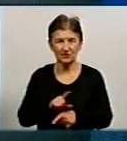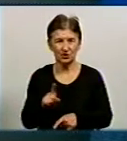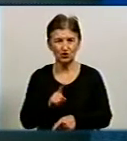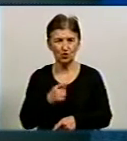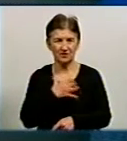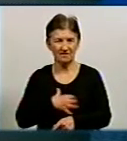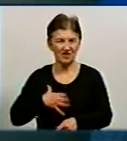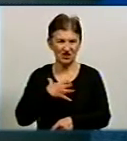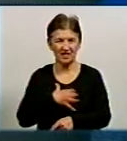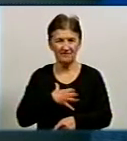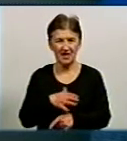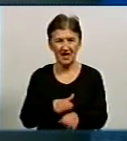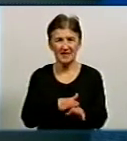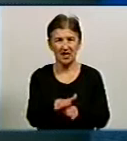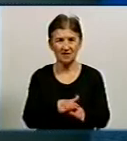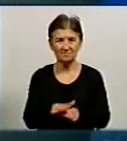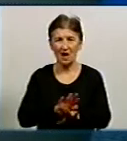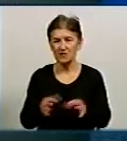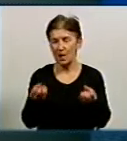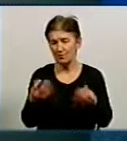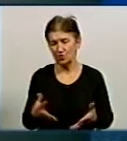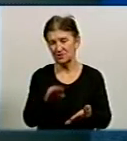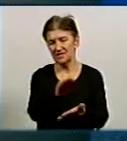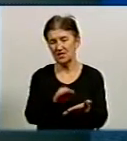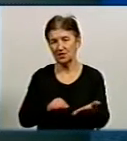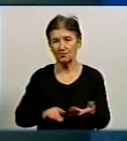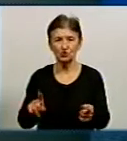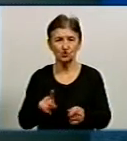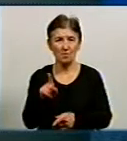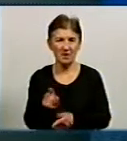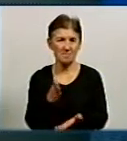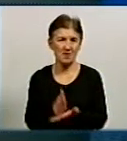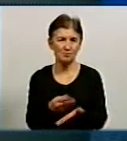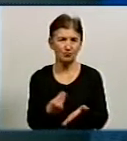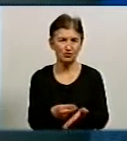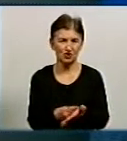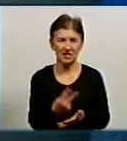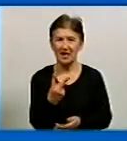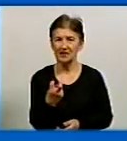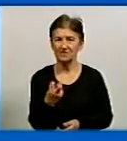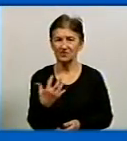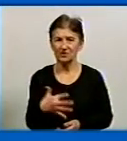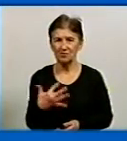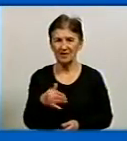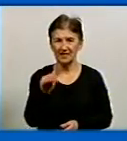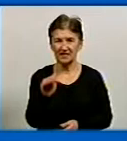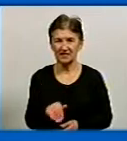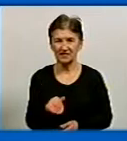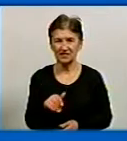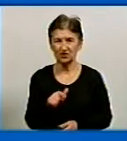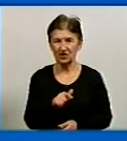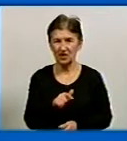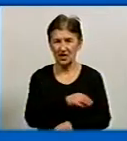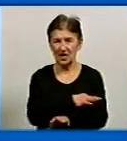вагоміше, а не просто мати лише декларацію, що ми ось громадський бюджет маємо, тому що 250 тисяч гривень, максимальна цифра на малий